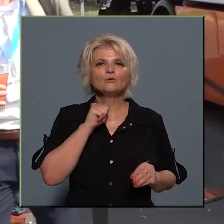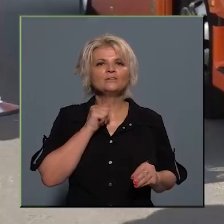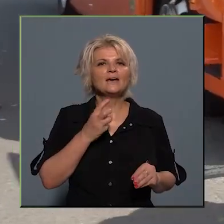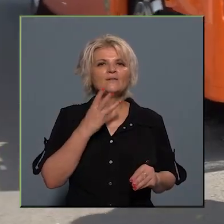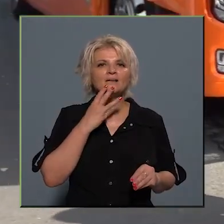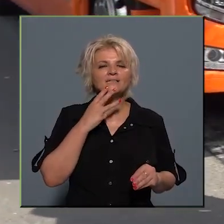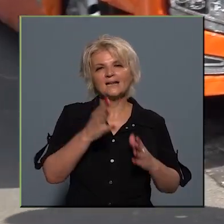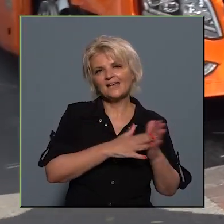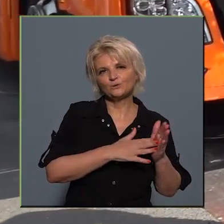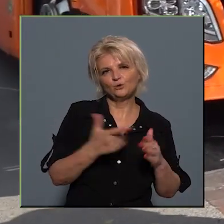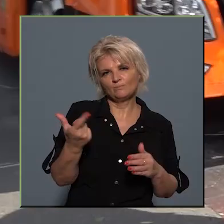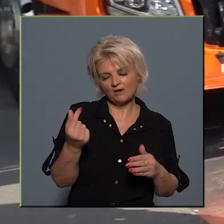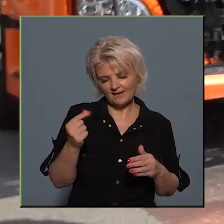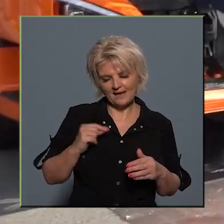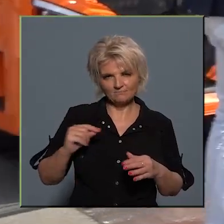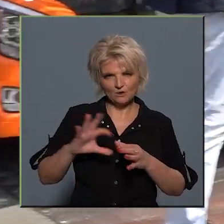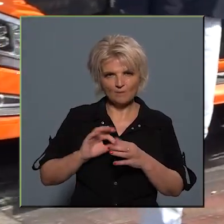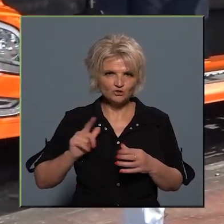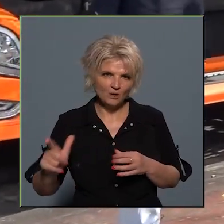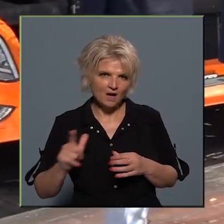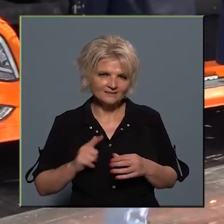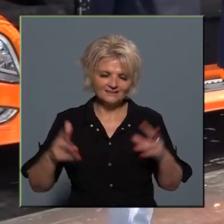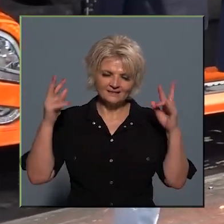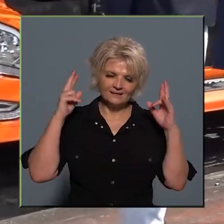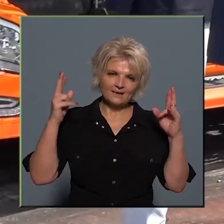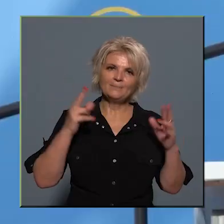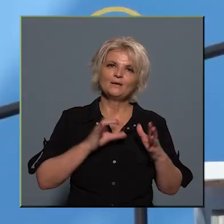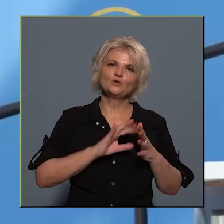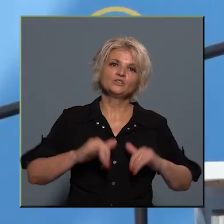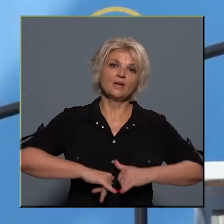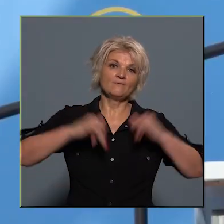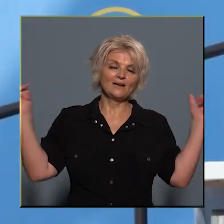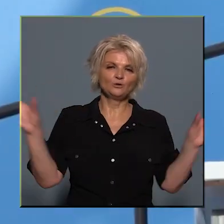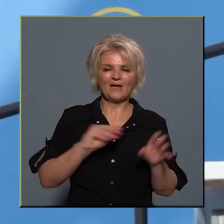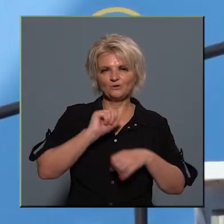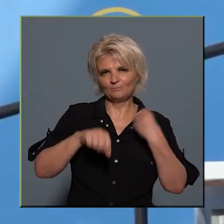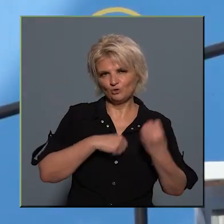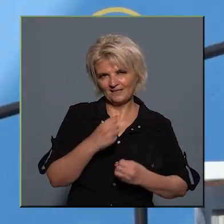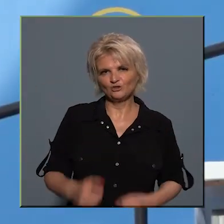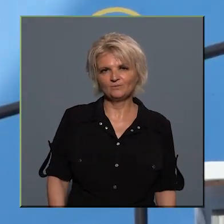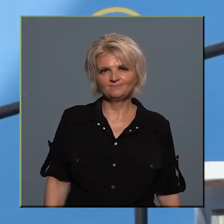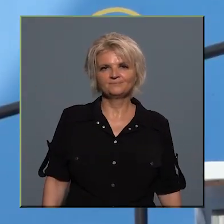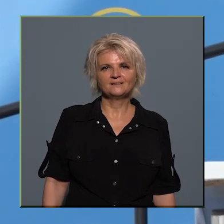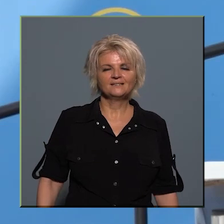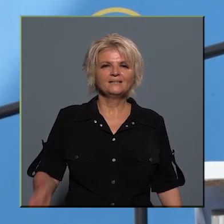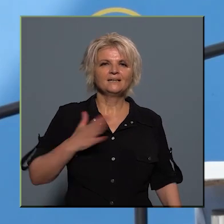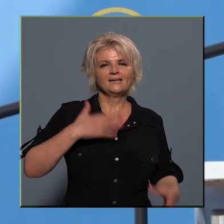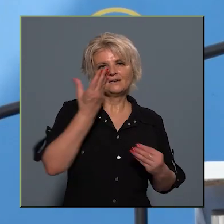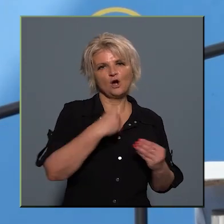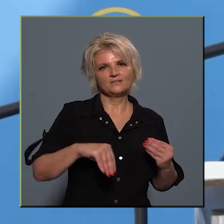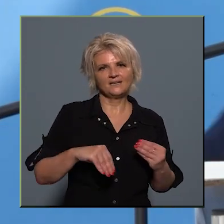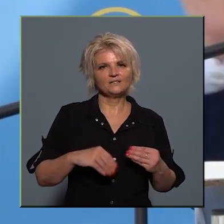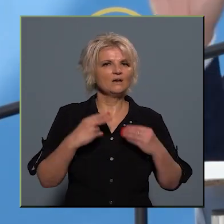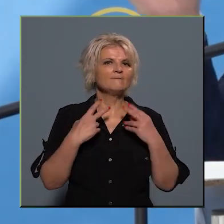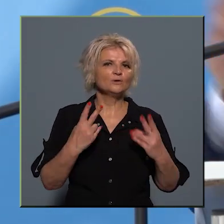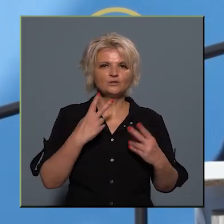egy kezdődő partnerség, de reményeim szerint ez egy gyorsan fejlődő együttműködésben ölt majd testet. Én azért tartanám